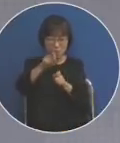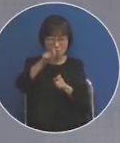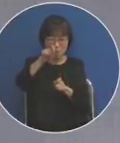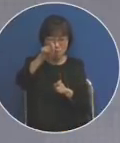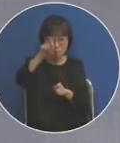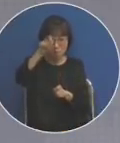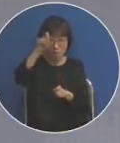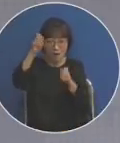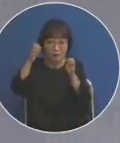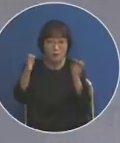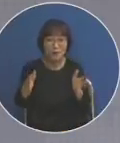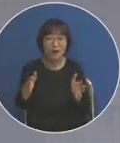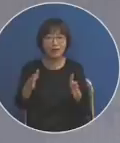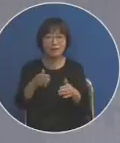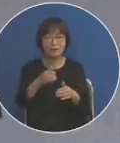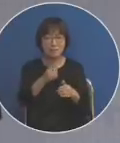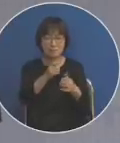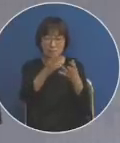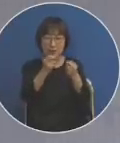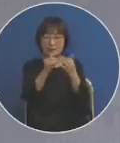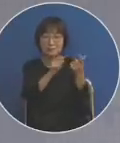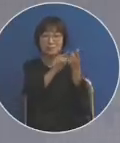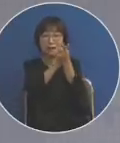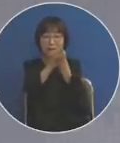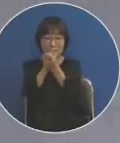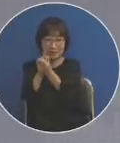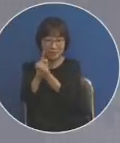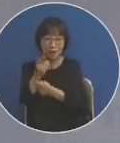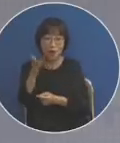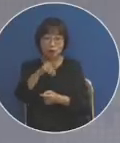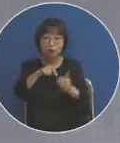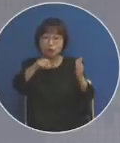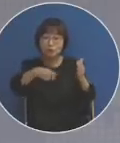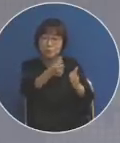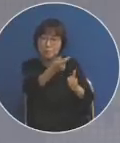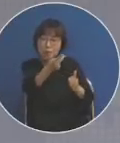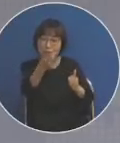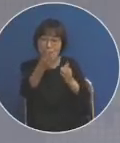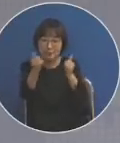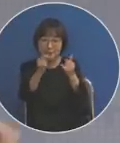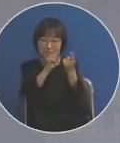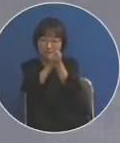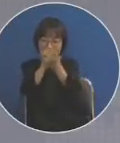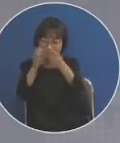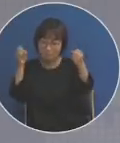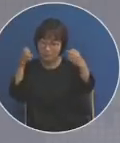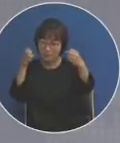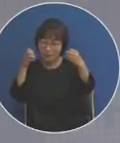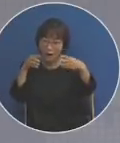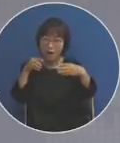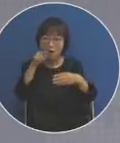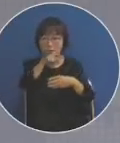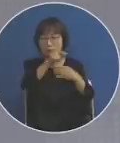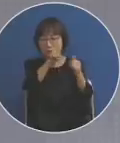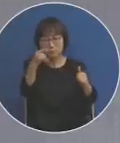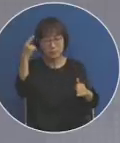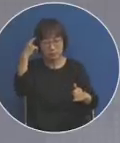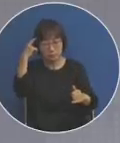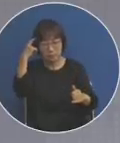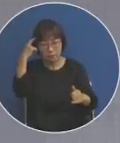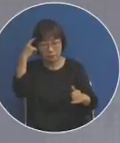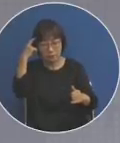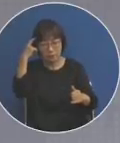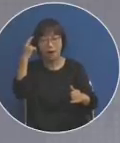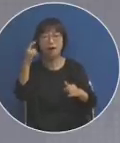이 사람이 가지고 있는 생각과 삶을 내가 본 거예요. Out of the couple of people that I met throughout the 30-some years of my